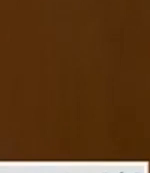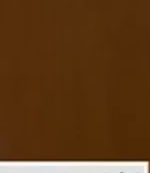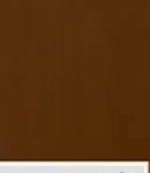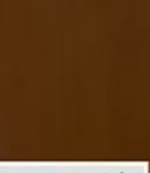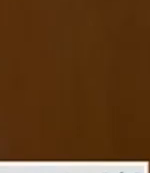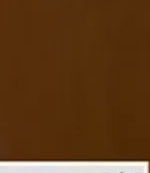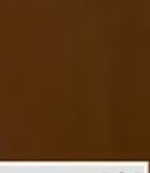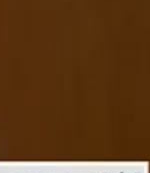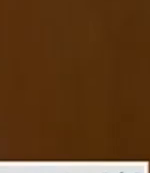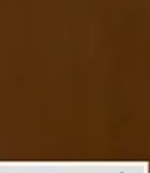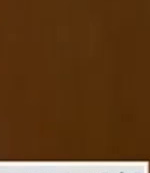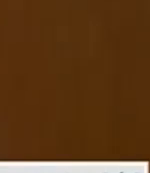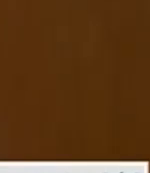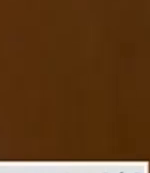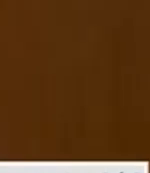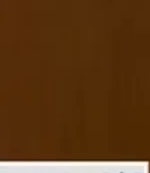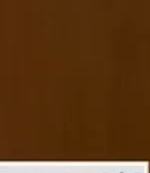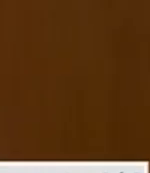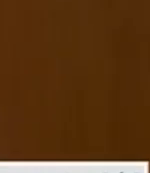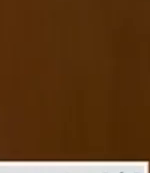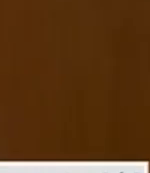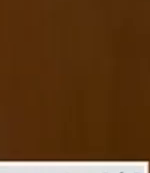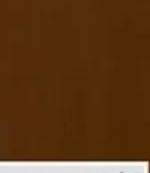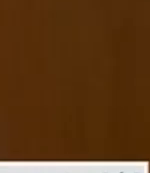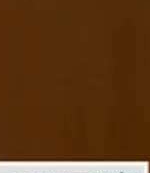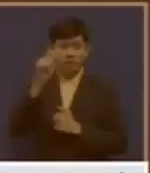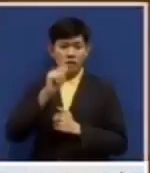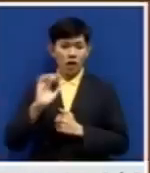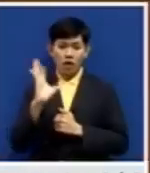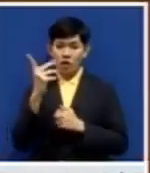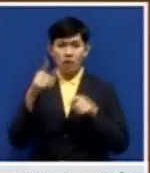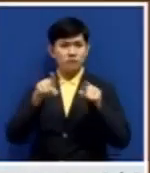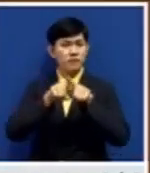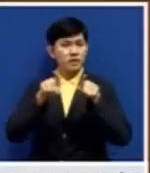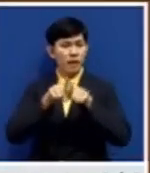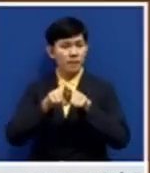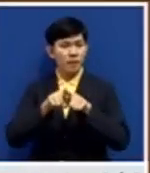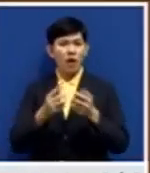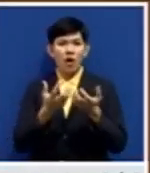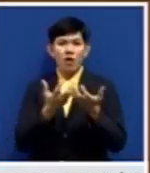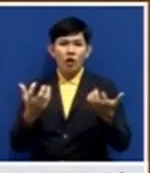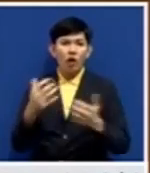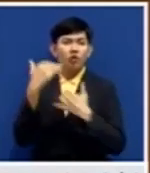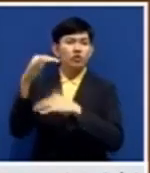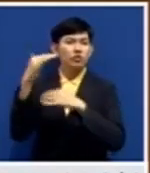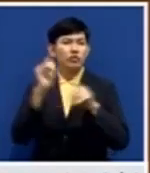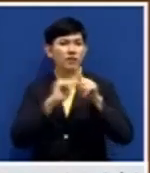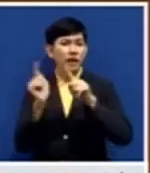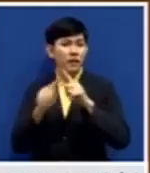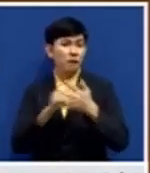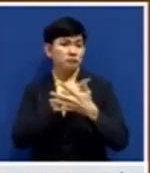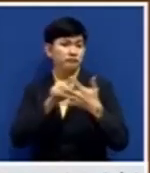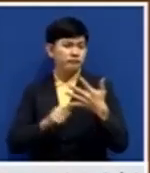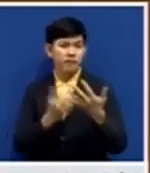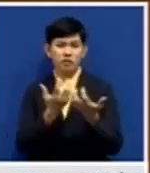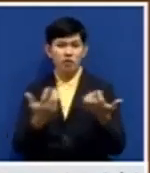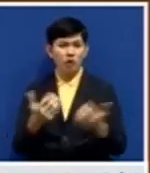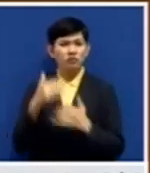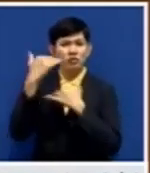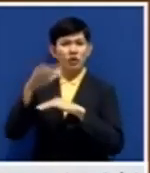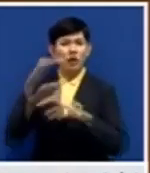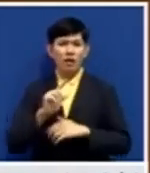ยนี้ไม่เหมือนสมัยก่อนมันซัพพลายเชนมันไปทั้งเอเชียไปทั้งโลกสินค้าเหล่านี้ที่ผมเอ่ยชื่อขึ้นมาเนี่ยมันเป็นสินค้าหลักของ